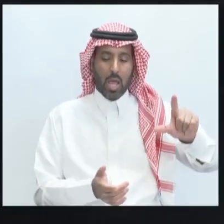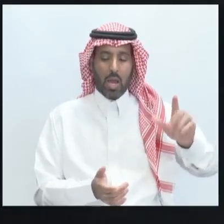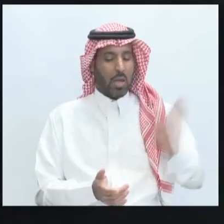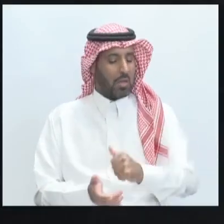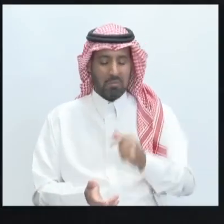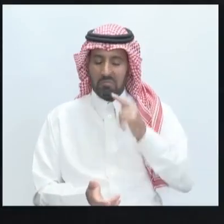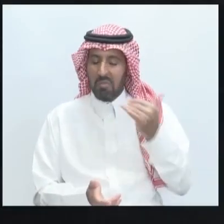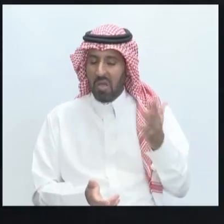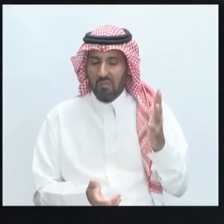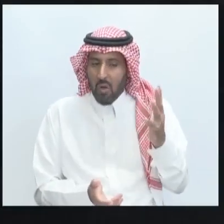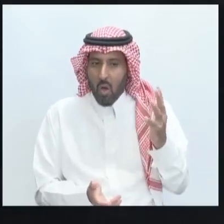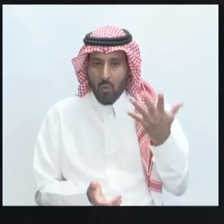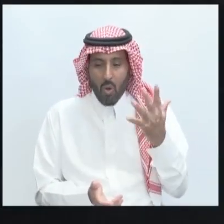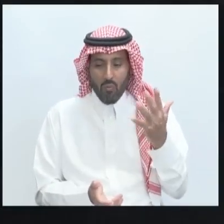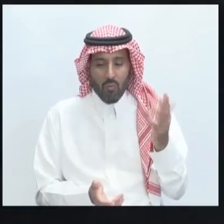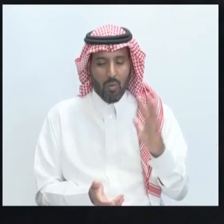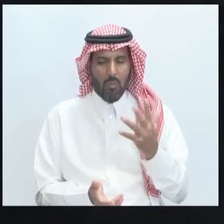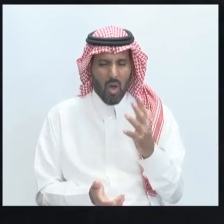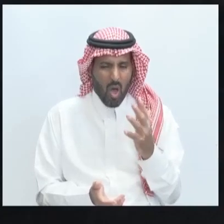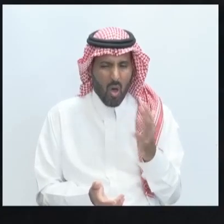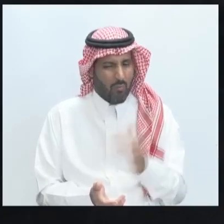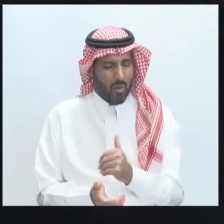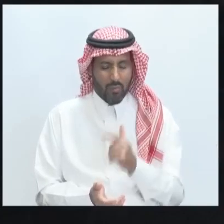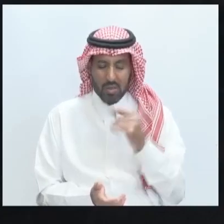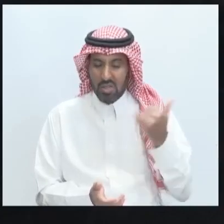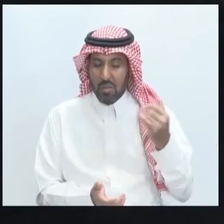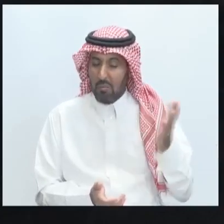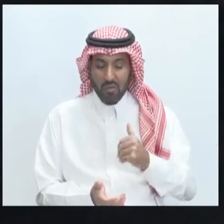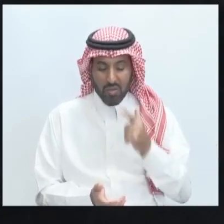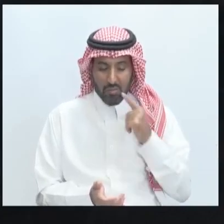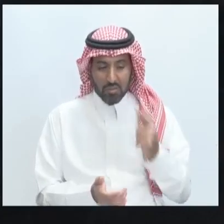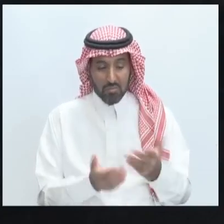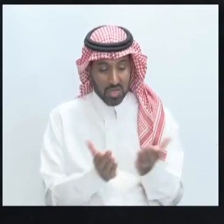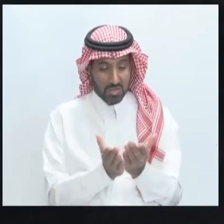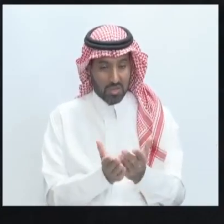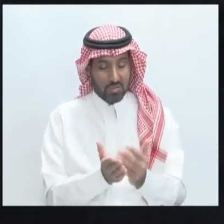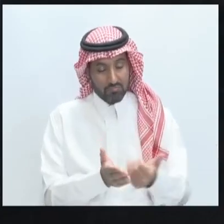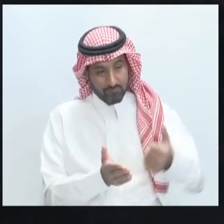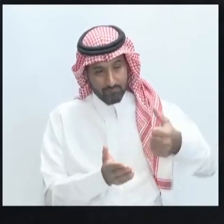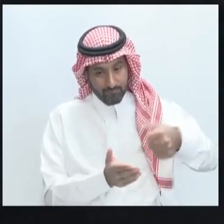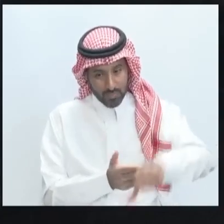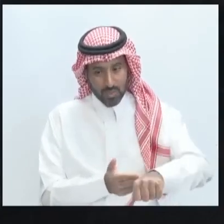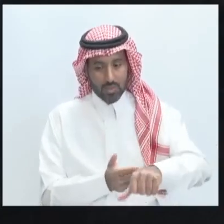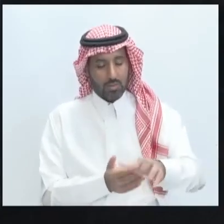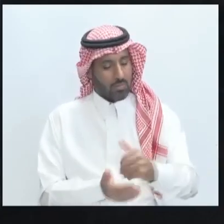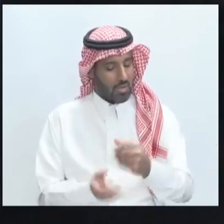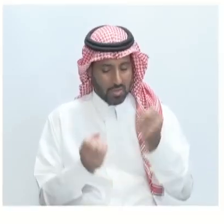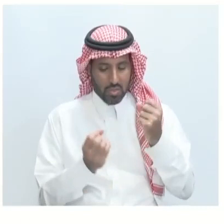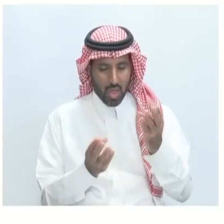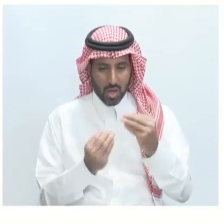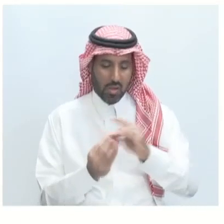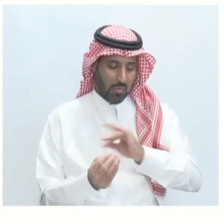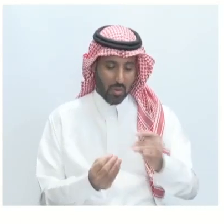التي لم تبدي او لم تظهر نوعا من الاهتمام والخوف للماده فجعلها ماذا لا تذاكر